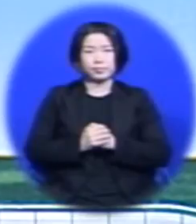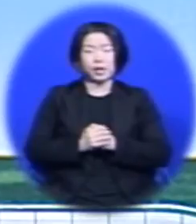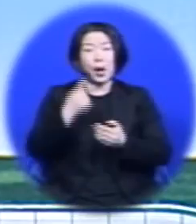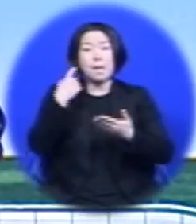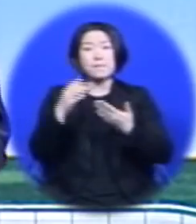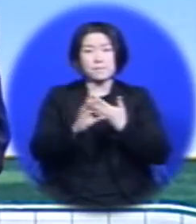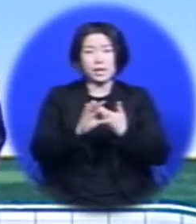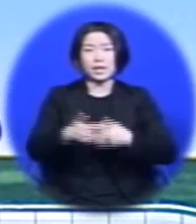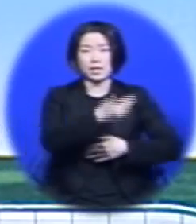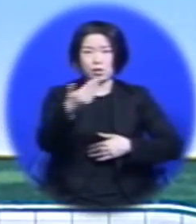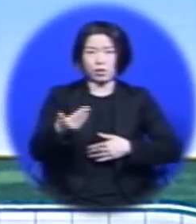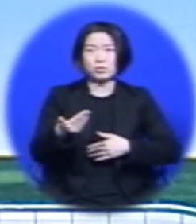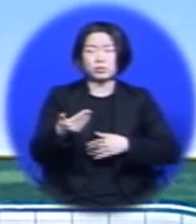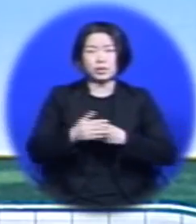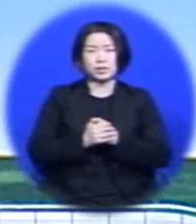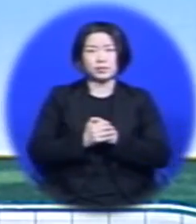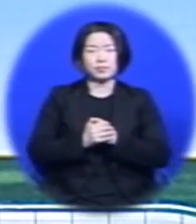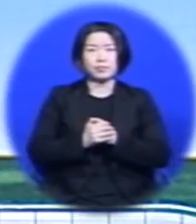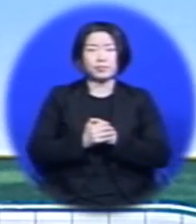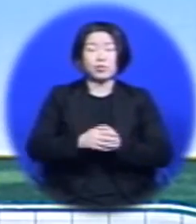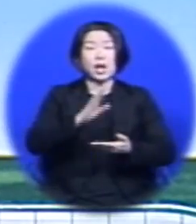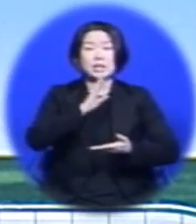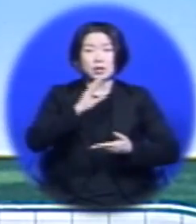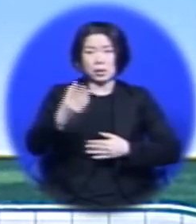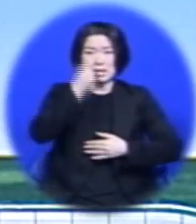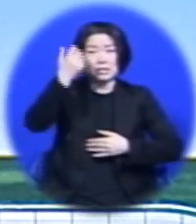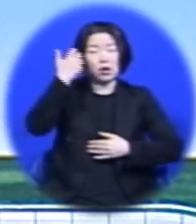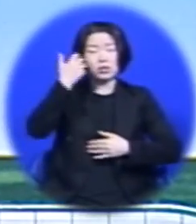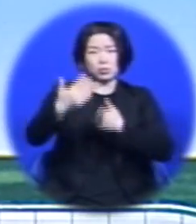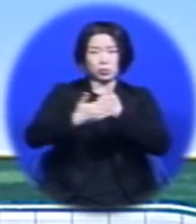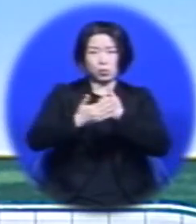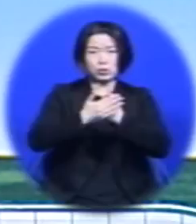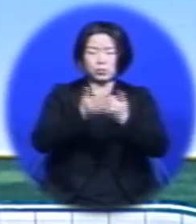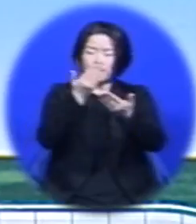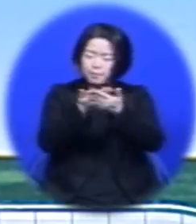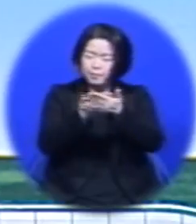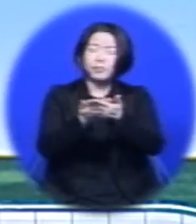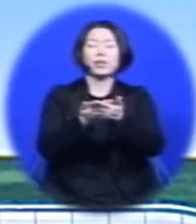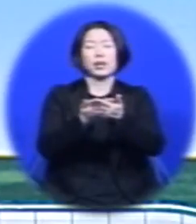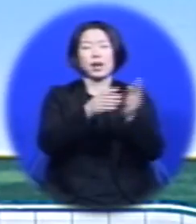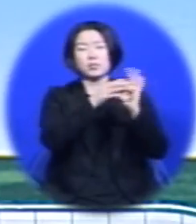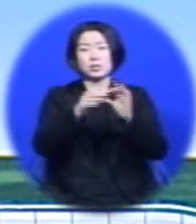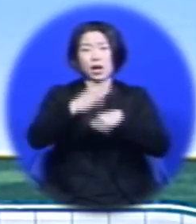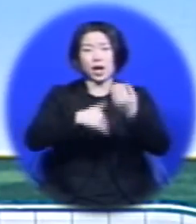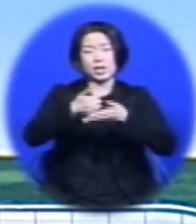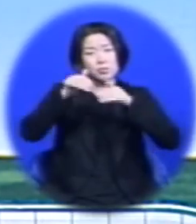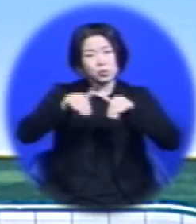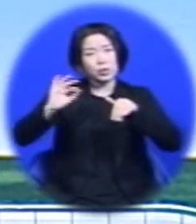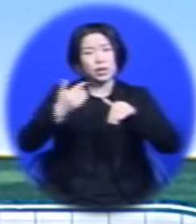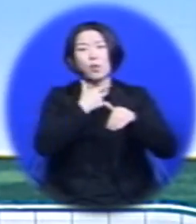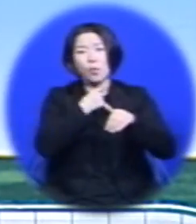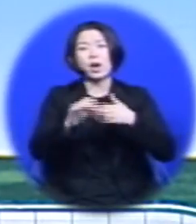만약에 여러분이 정말 성령님의 도우심을 구하면서 하나님의 종이 되기를 원한다면